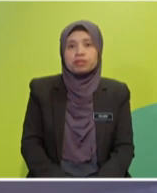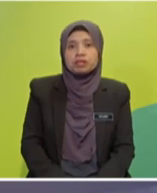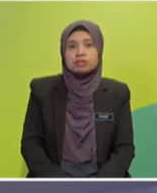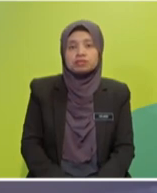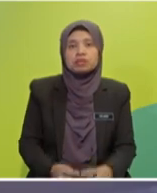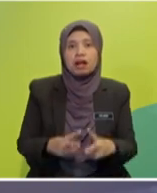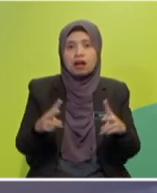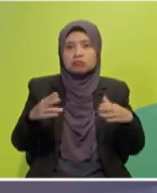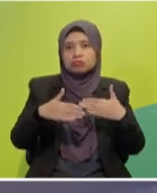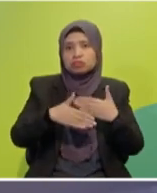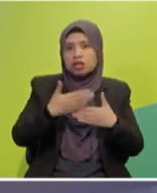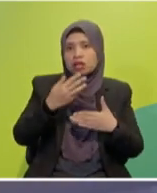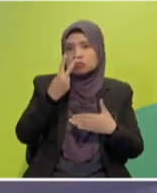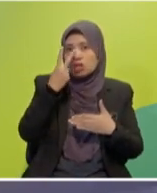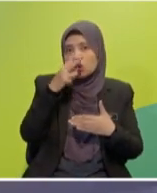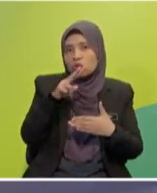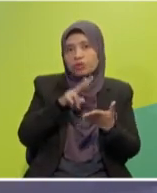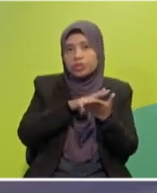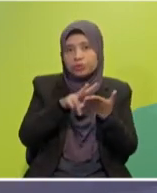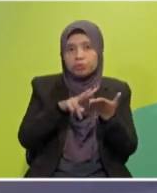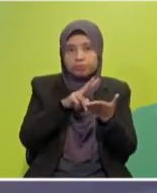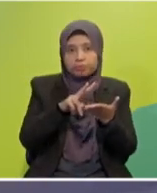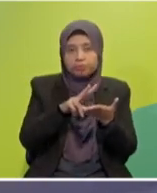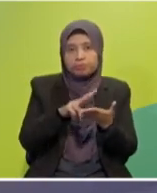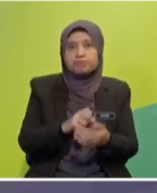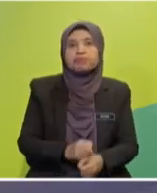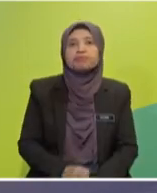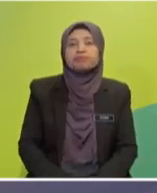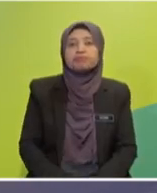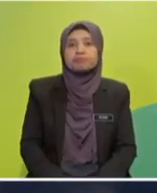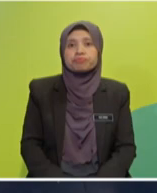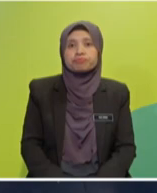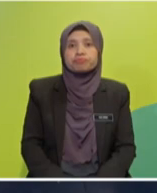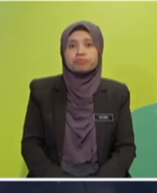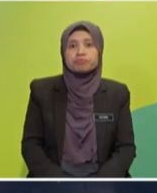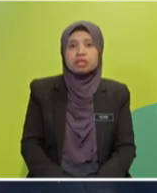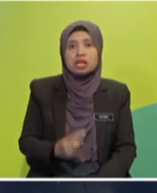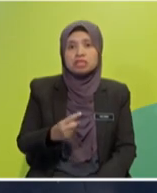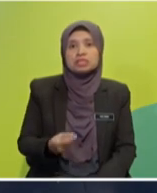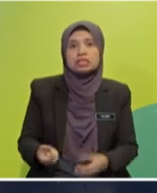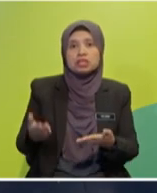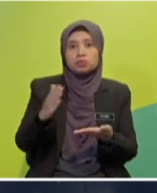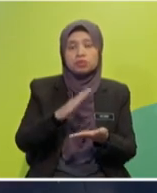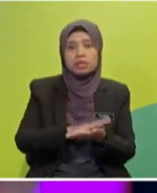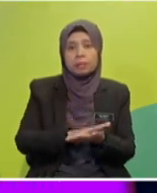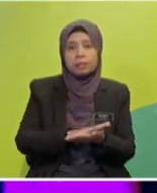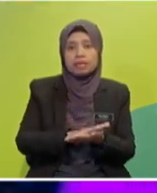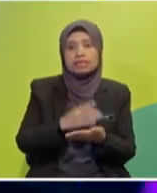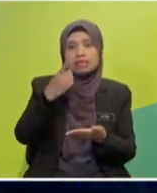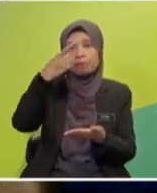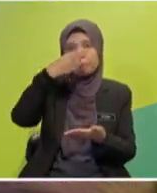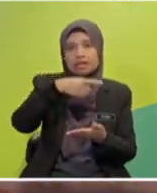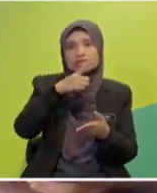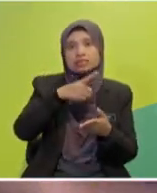senang. Okey, dah dapat. Dapat, cikgu. Adakah ini betul, cikgu? Satunya lipat ke hadapan, ya, satu betul. Lagi lipat ke belakang.